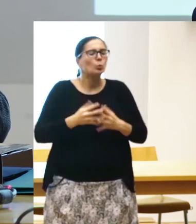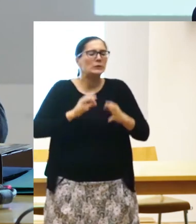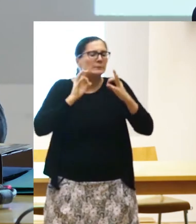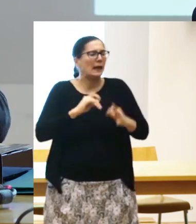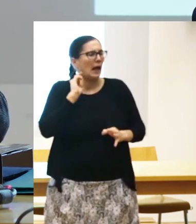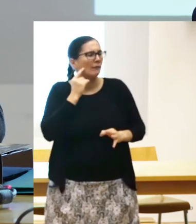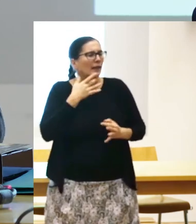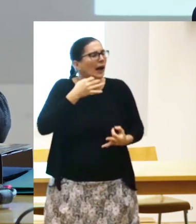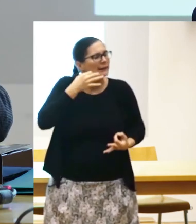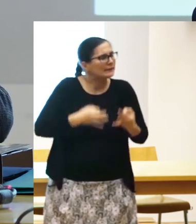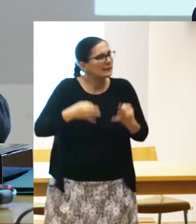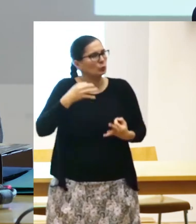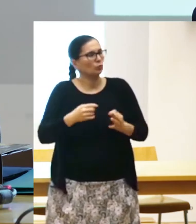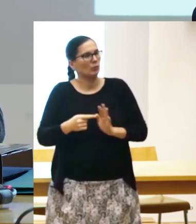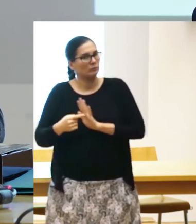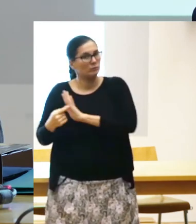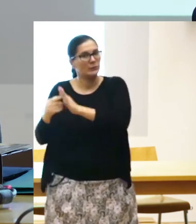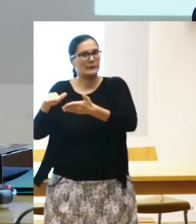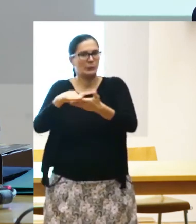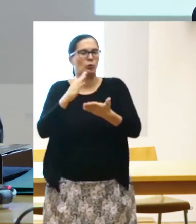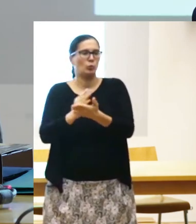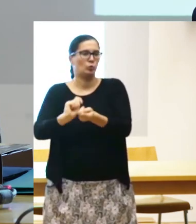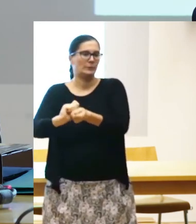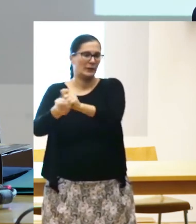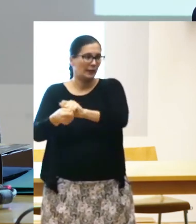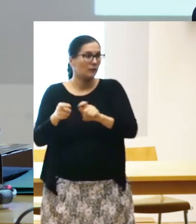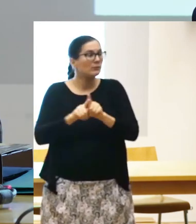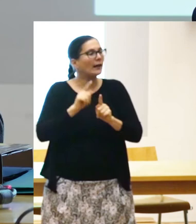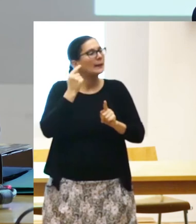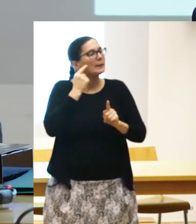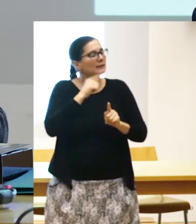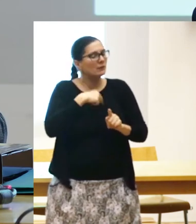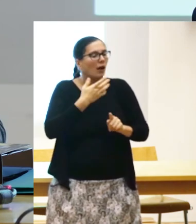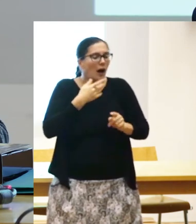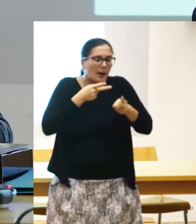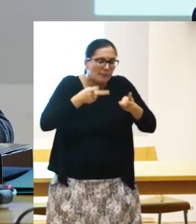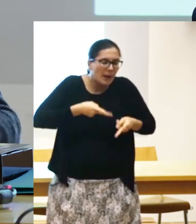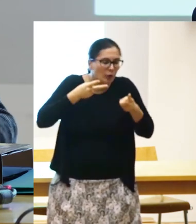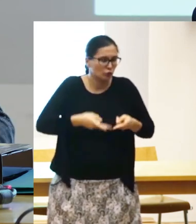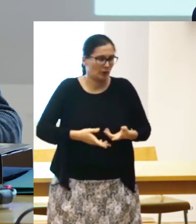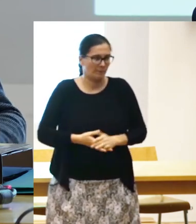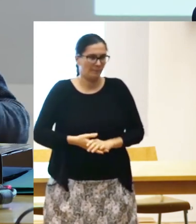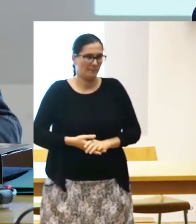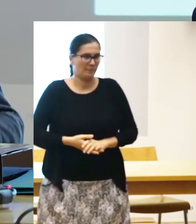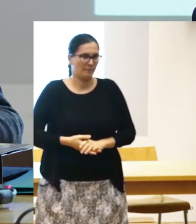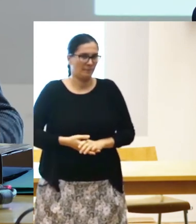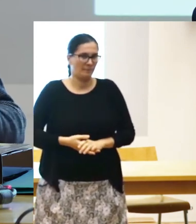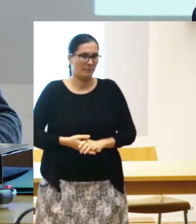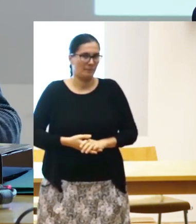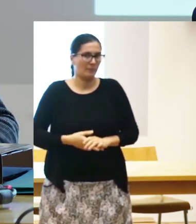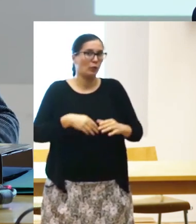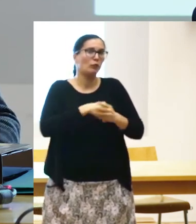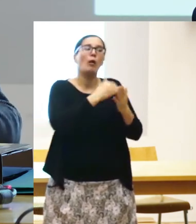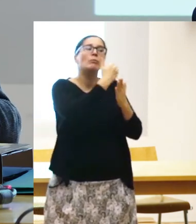institucionálního jednání, která odpovídá, řekněme, konceptu péče, byť v naší ústavě to takhle nemáme